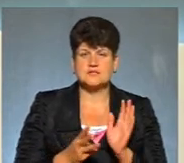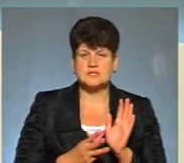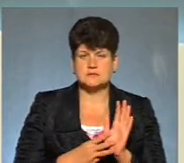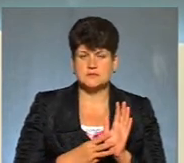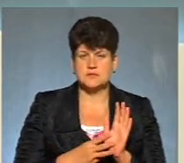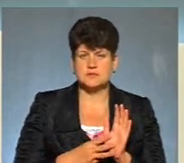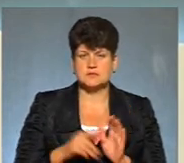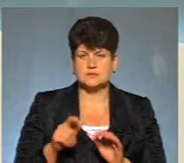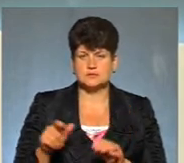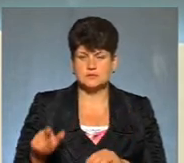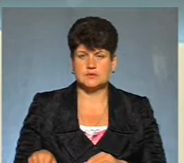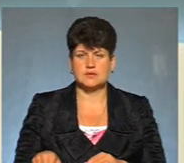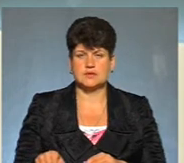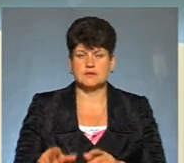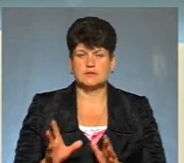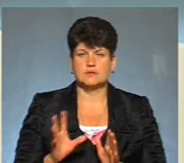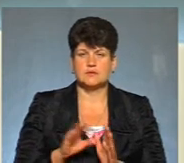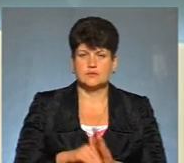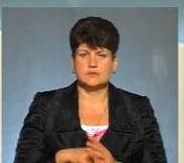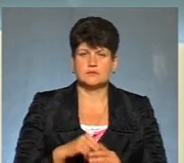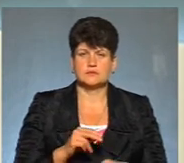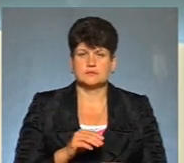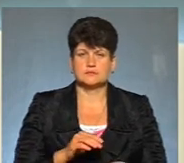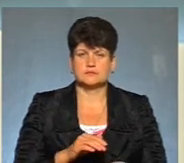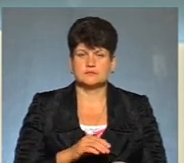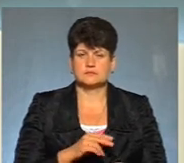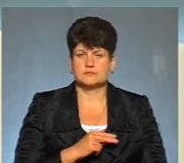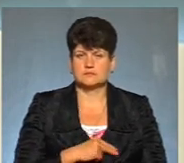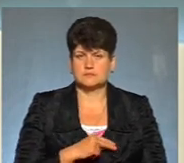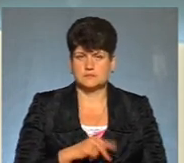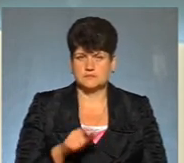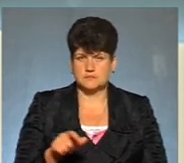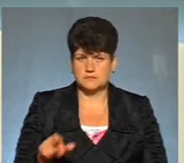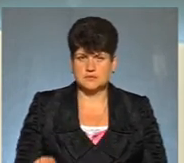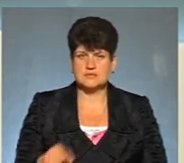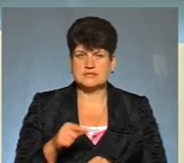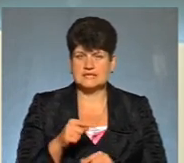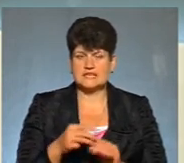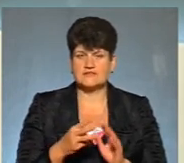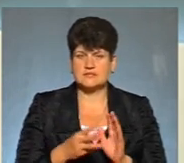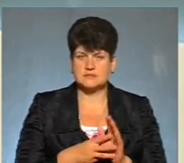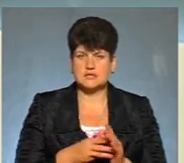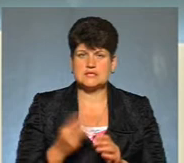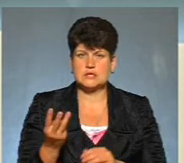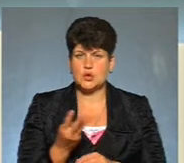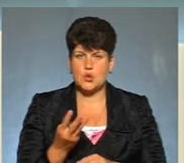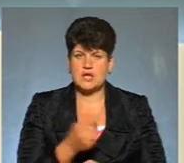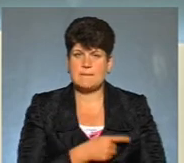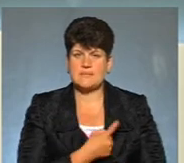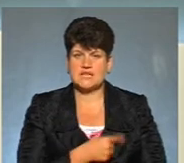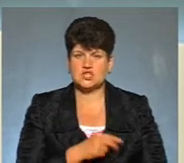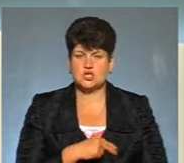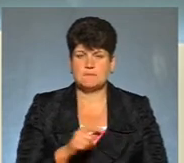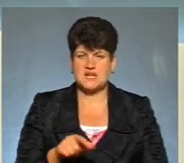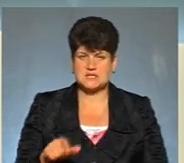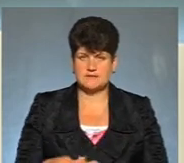18 чоловік з числа персоналу. І з цих 18 троє медичні працівники.